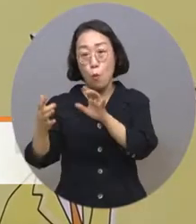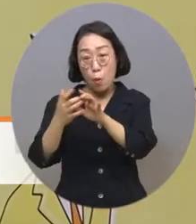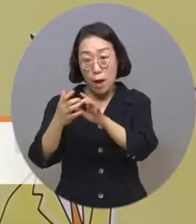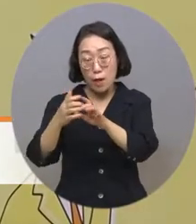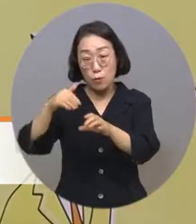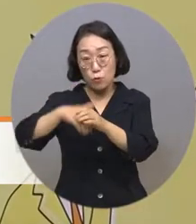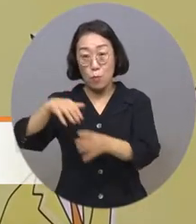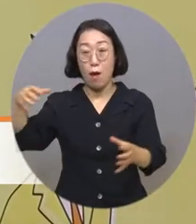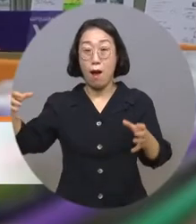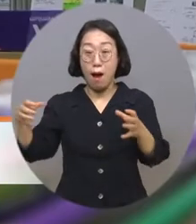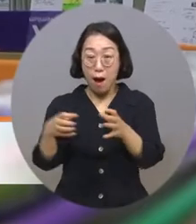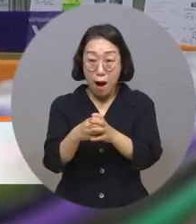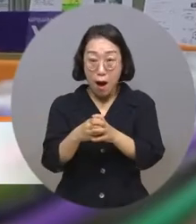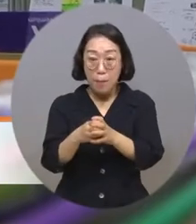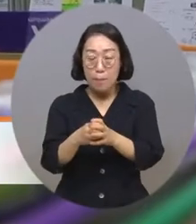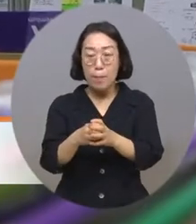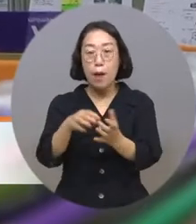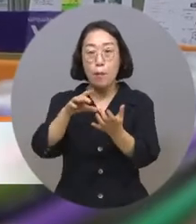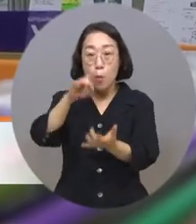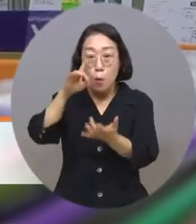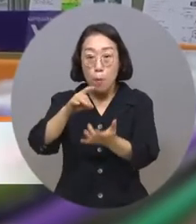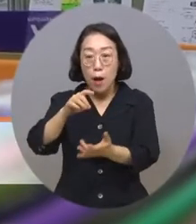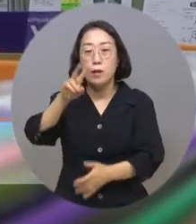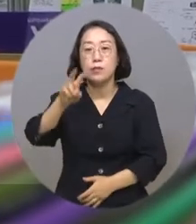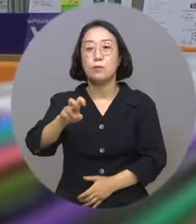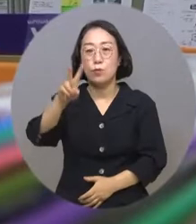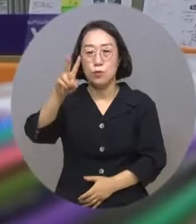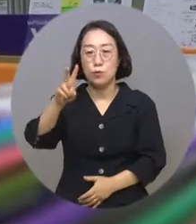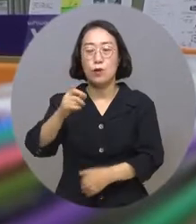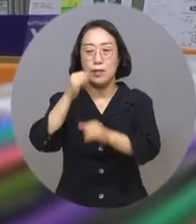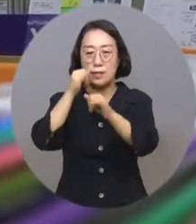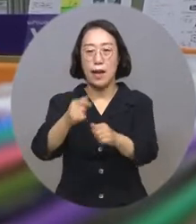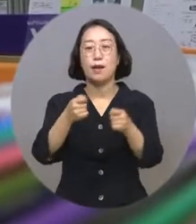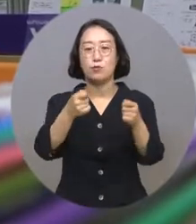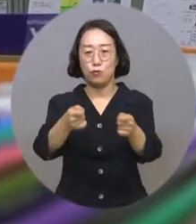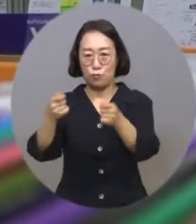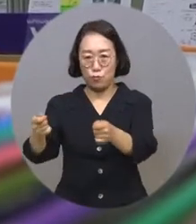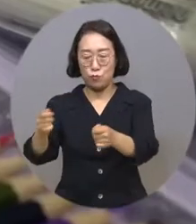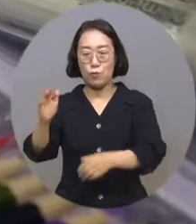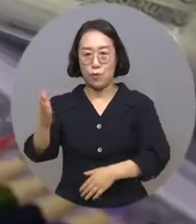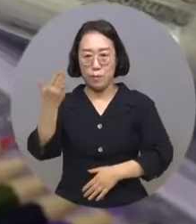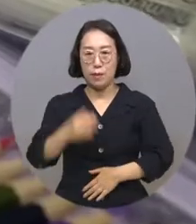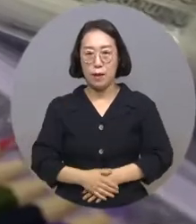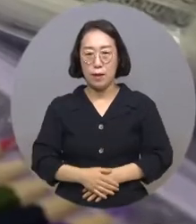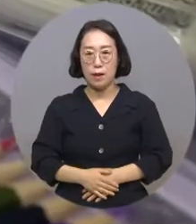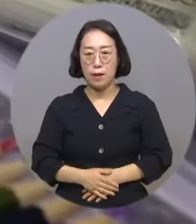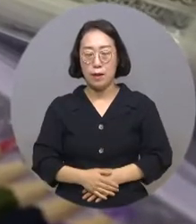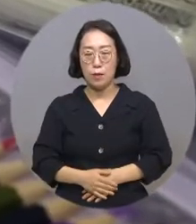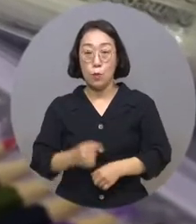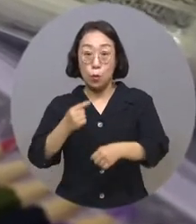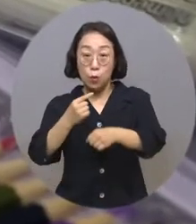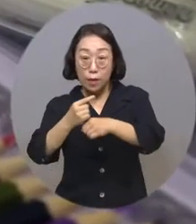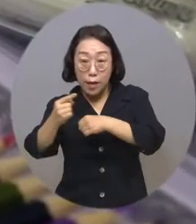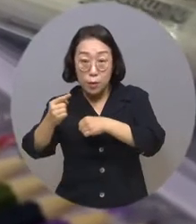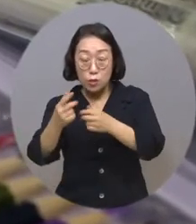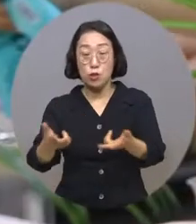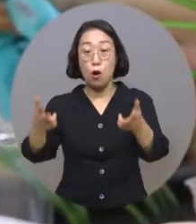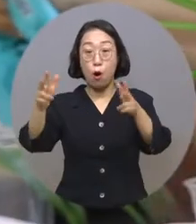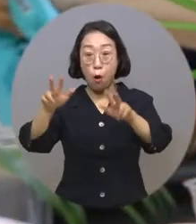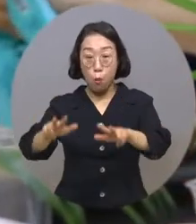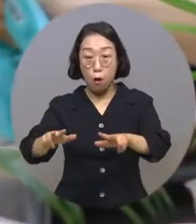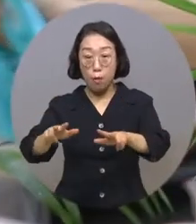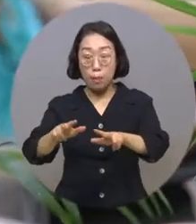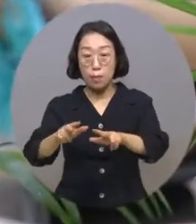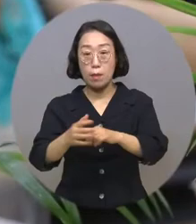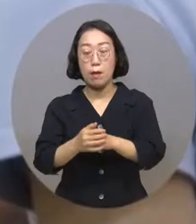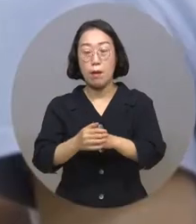투표를 종합해 총 22팀을 선정해 시상하게 됩니다. 이와 함께 2023 순천만 국제정원 박람회 성공 개최